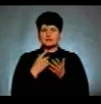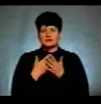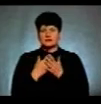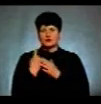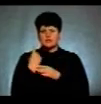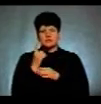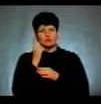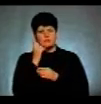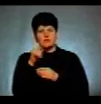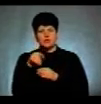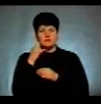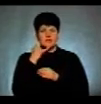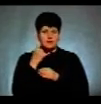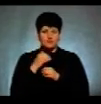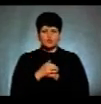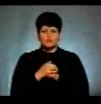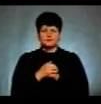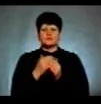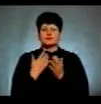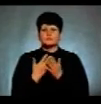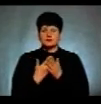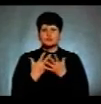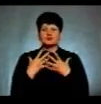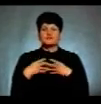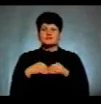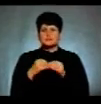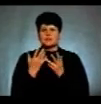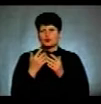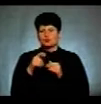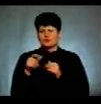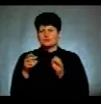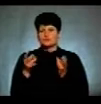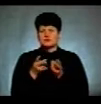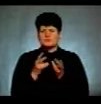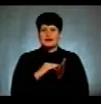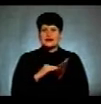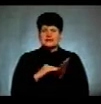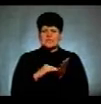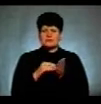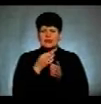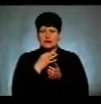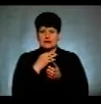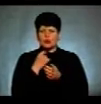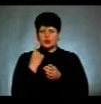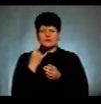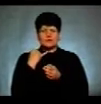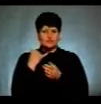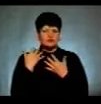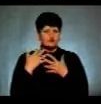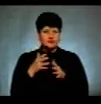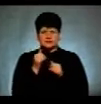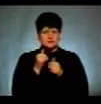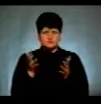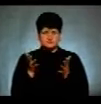один мобільний номер телефону. Тобто, якщо з сім'ї кільком людям потрібні рецепти на ліки, тобто один телефон вже не